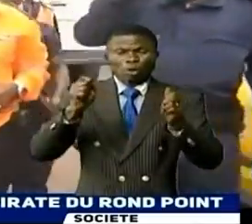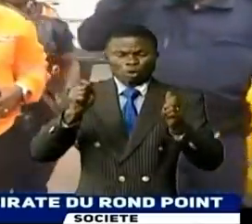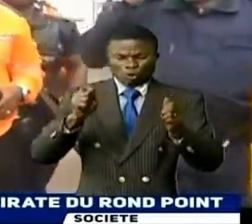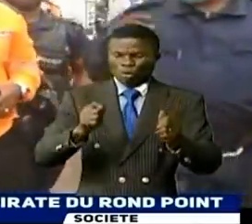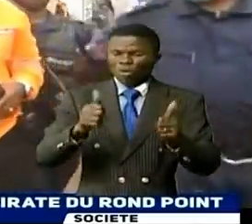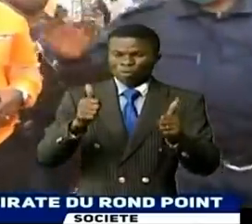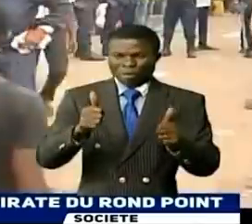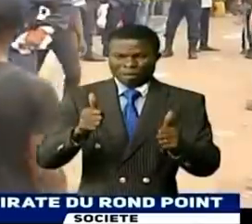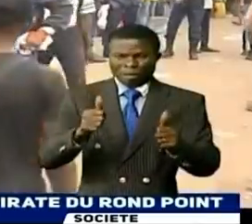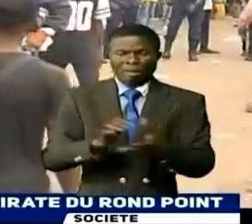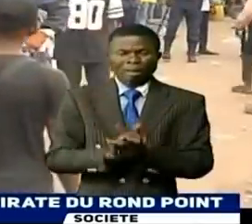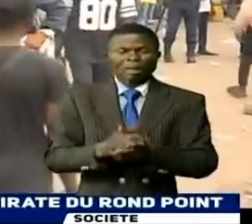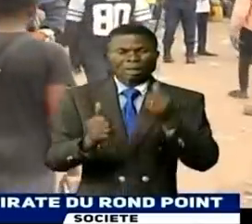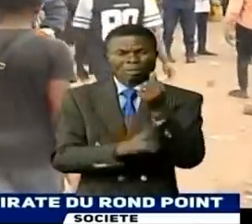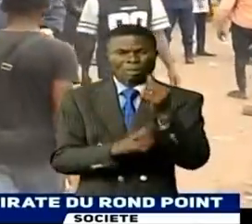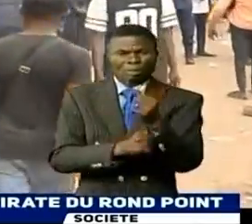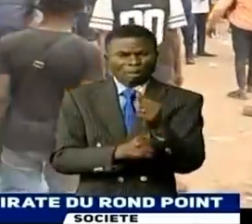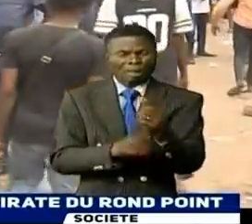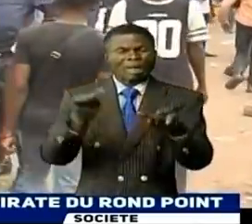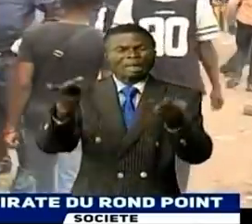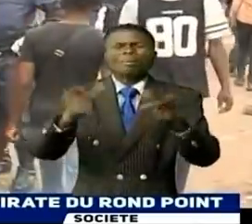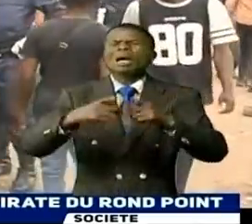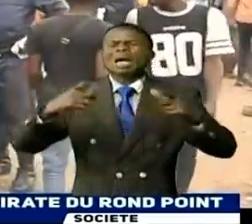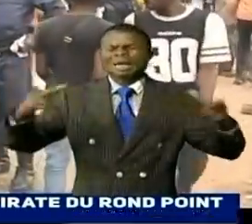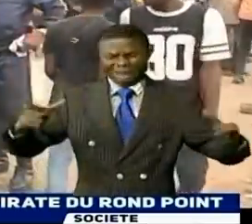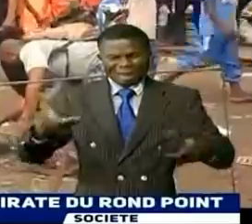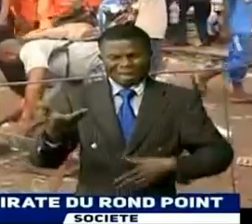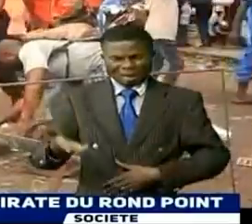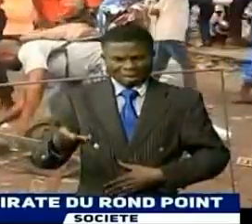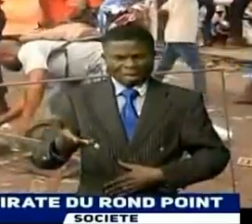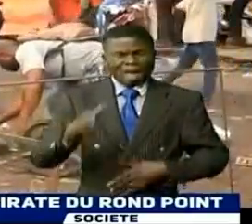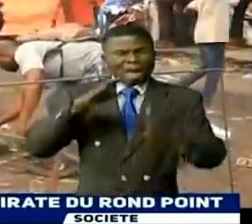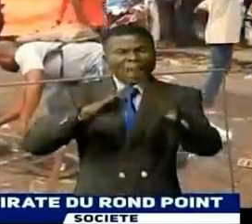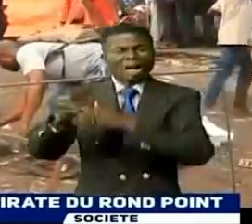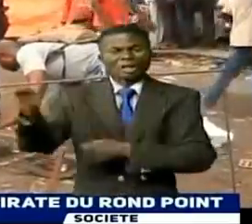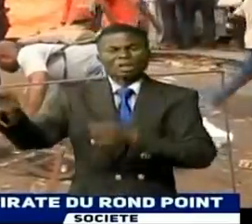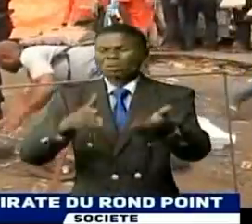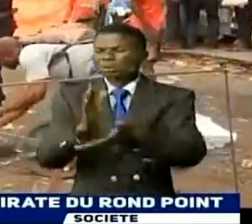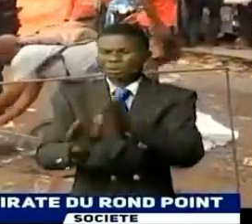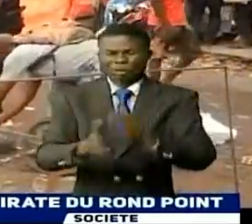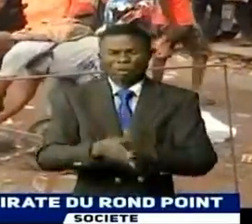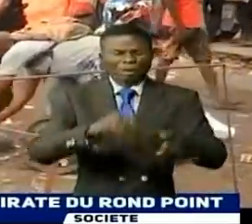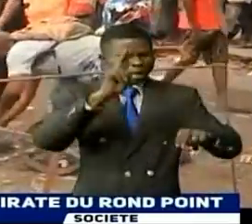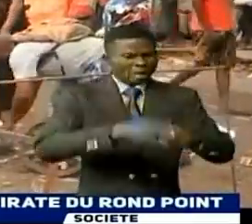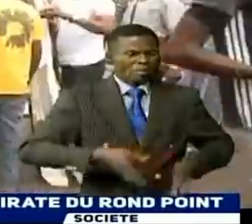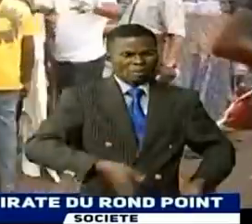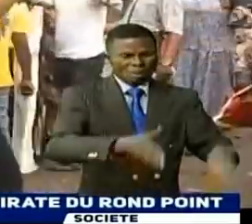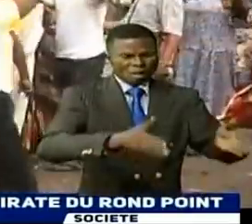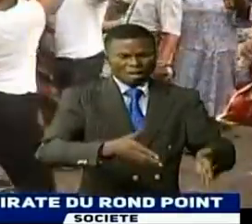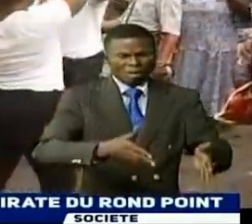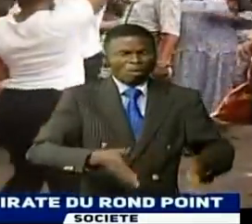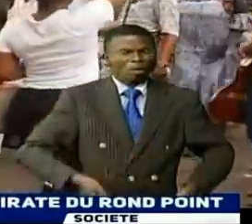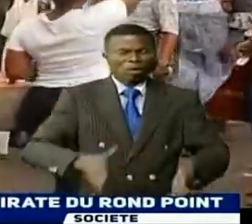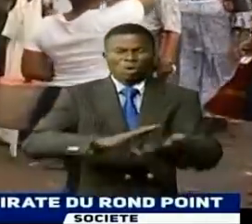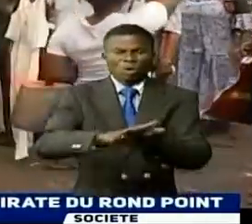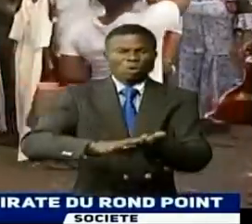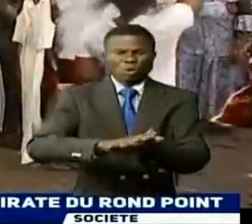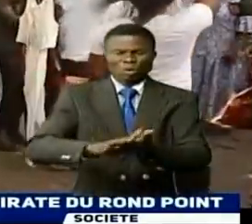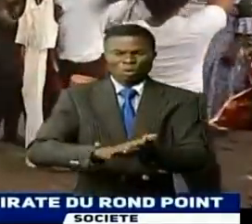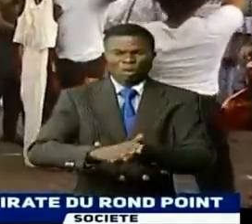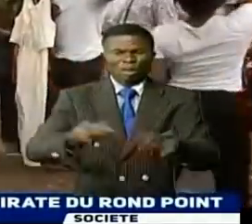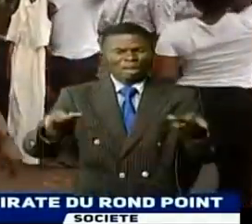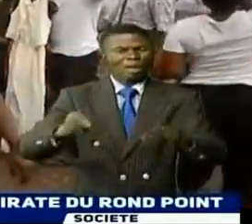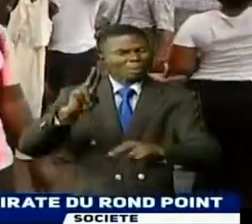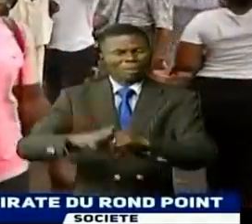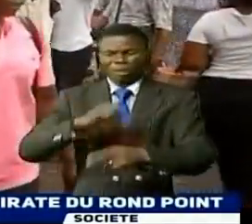mieux. Les mamans, il y a beaucoup d'espaces dans les marchés, ils ne veulent pas aller là-bas. Et ce sont les espaces, vous voyez notre macadam, il n'y a pas l'espace donc, pour les